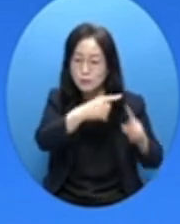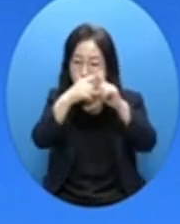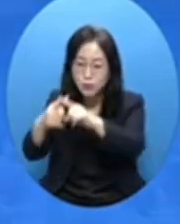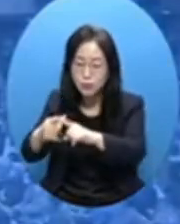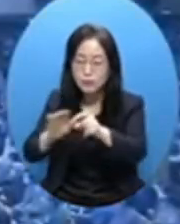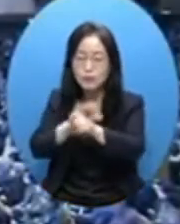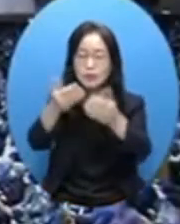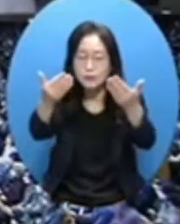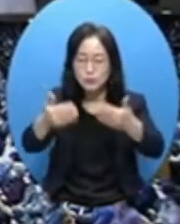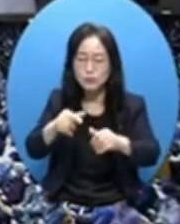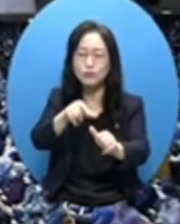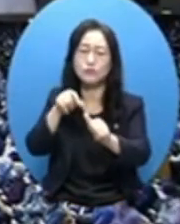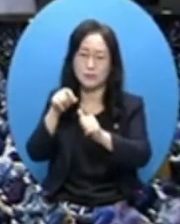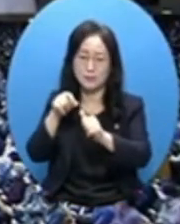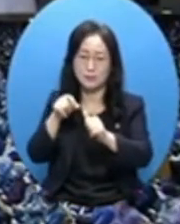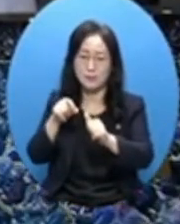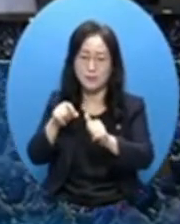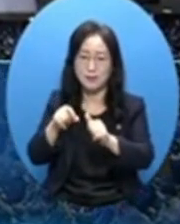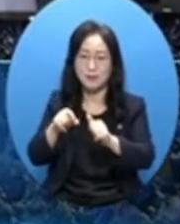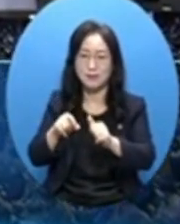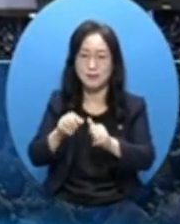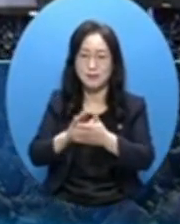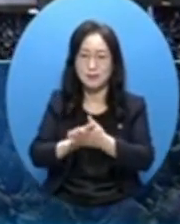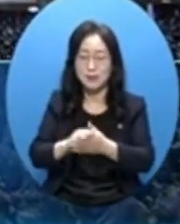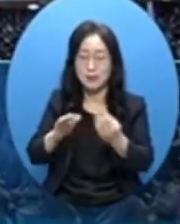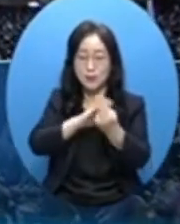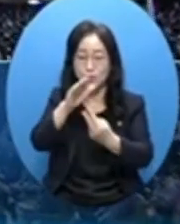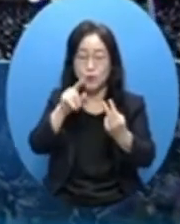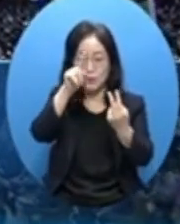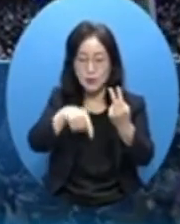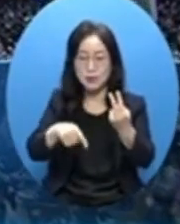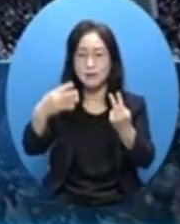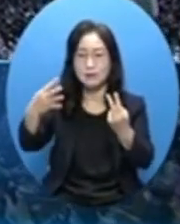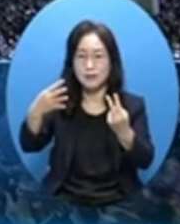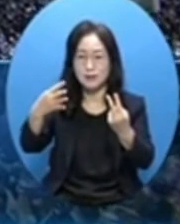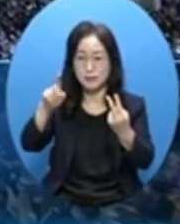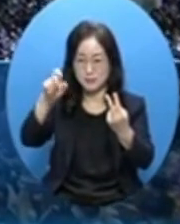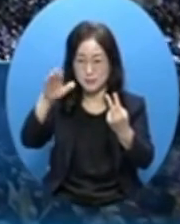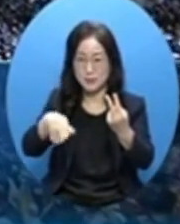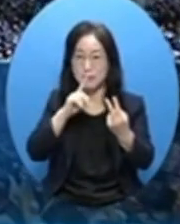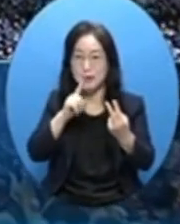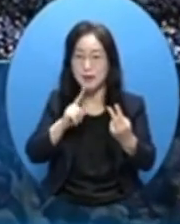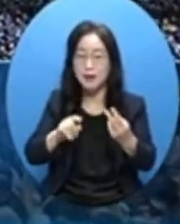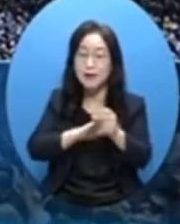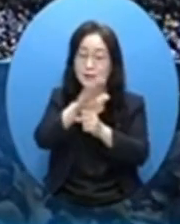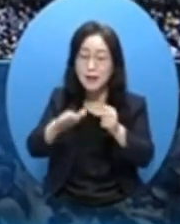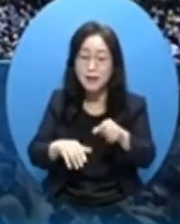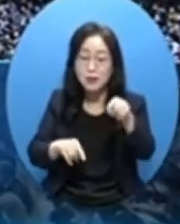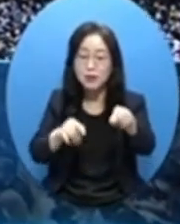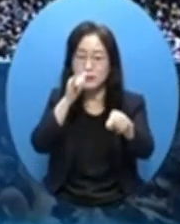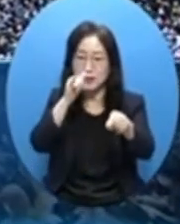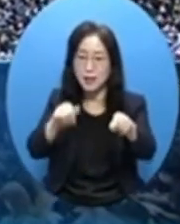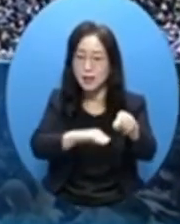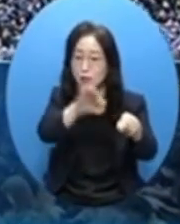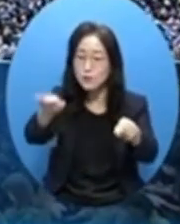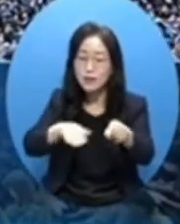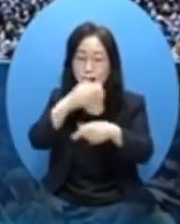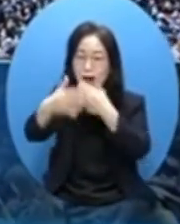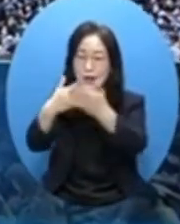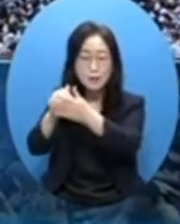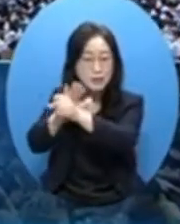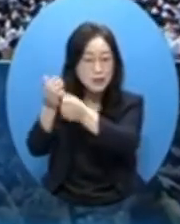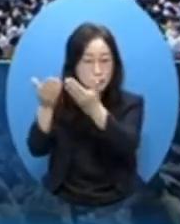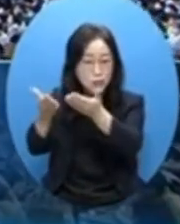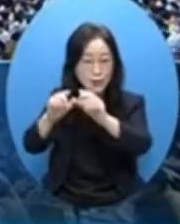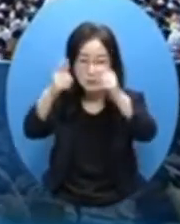것입니다. 요한에서 4장 10절, 11절, 19절을 말씀합니다. 사랑은 여기 있으니 우리가 하나님을 사랑한 것이